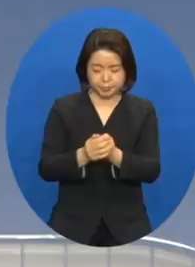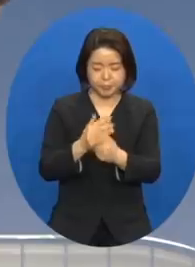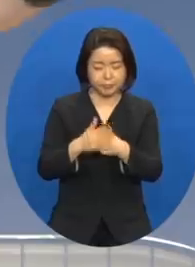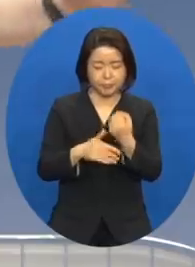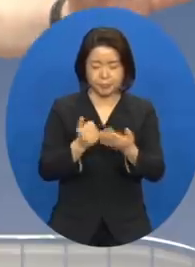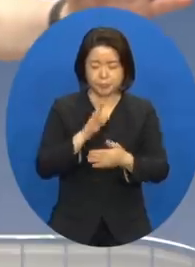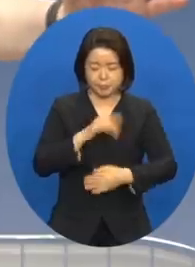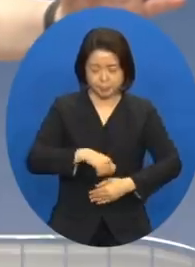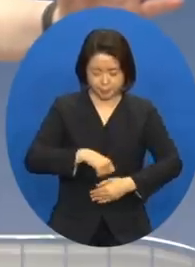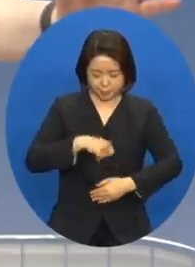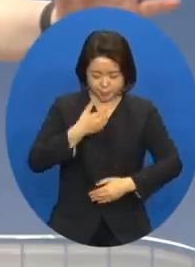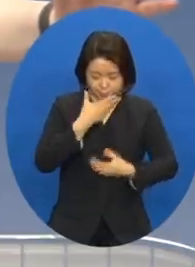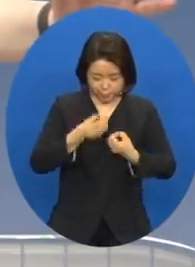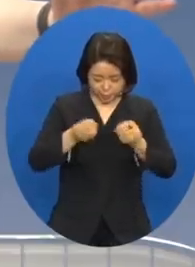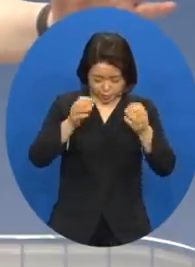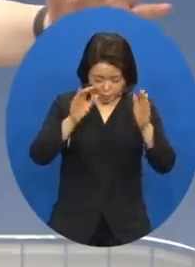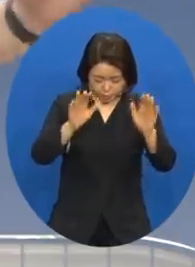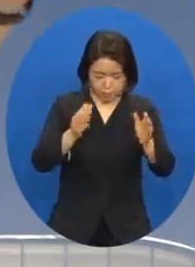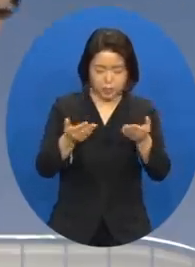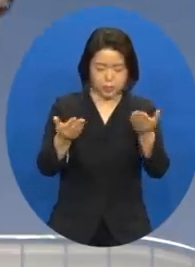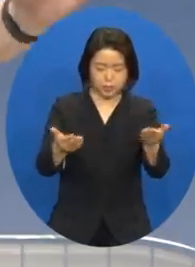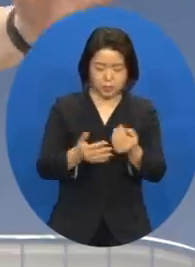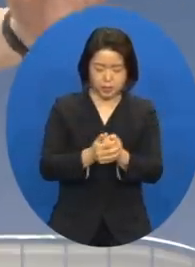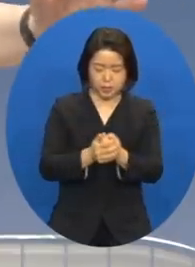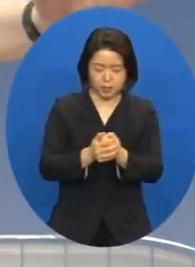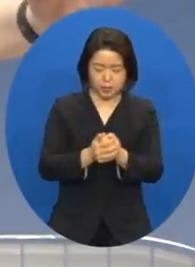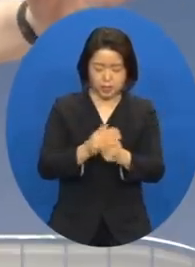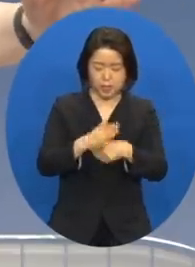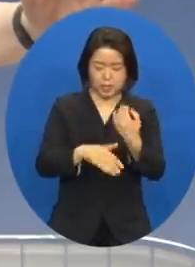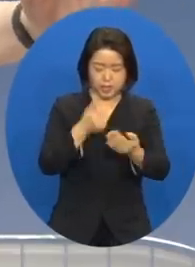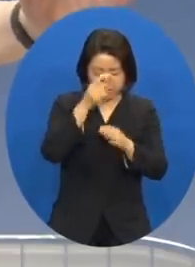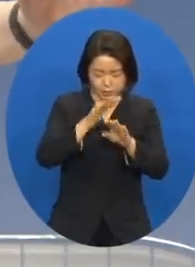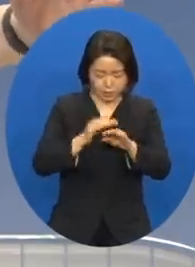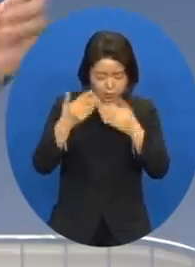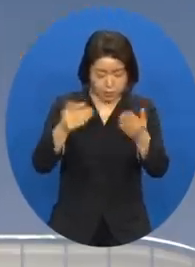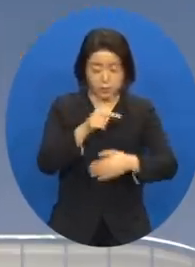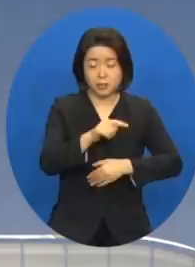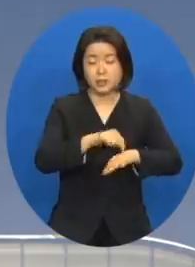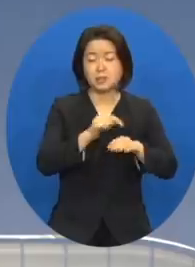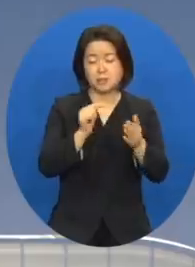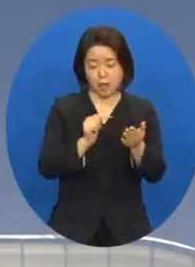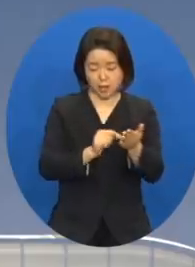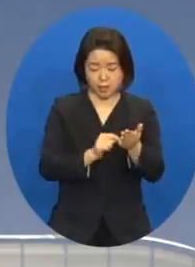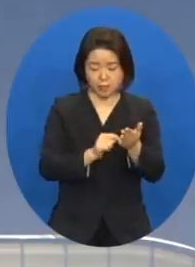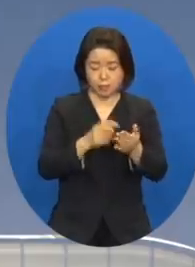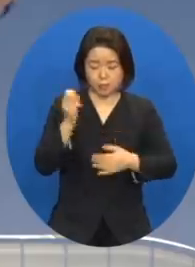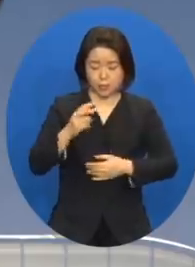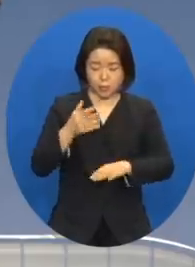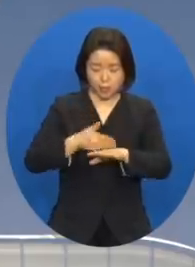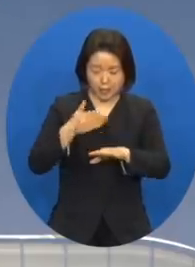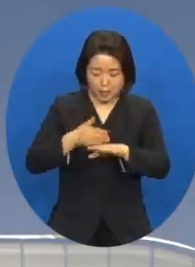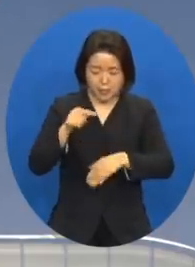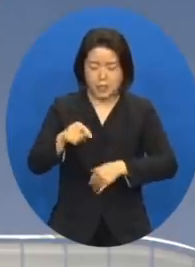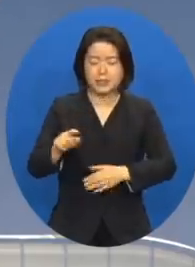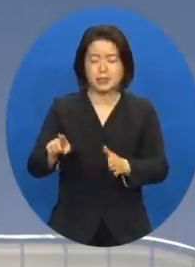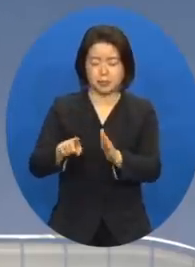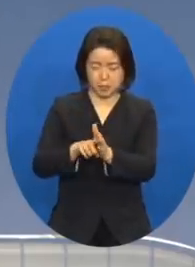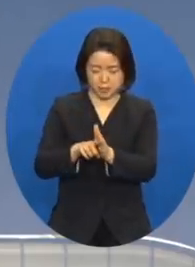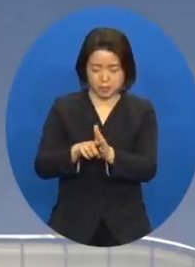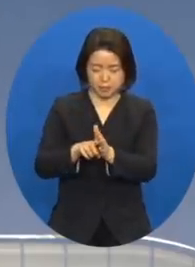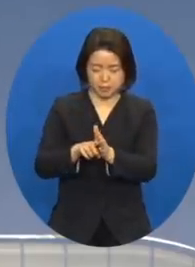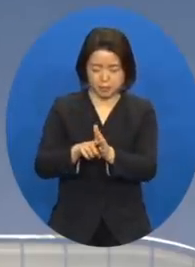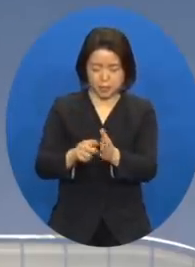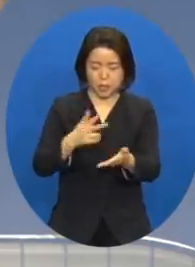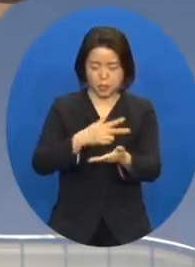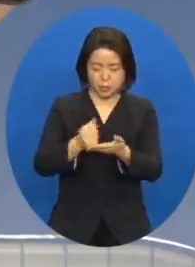하나님, 진심으로 축복합니다. 하나님께 예배하는 그 마음도, 또 하나님께 감사하는 그 믿음도